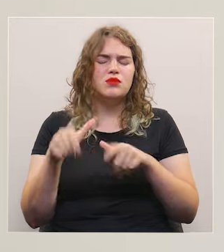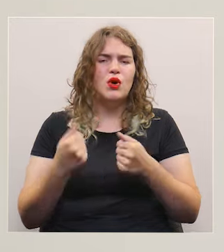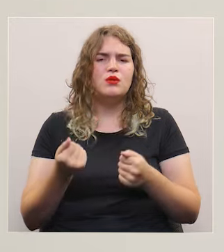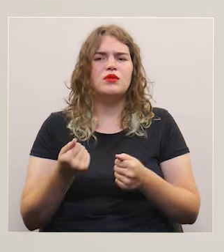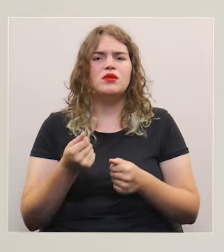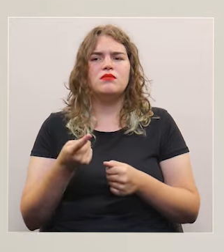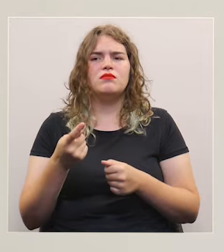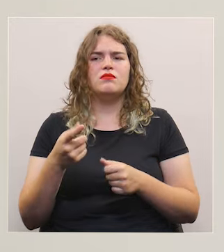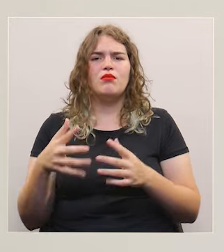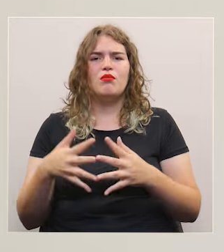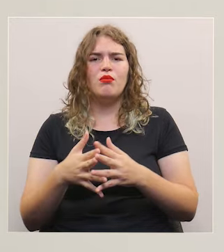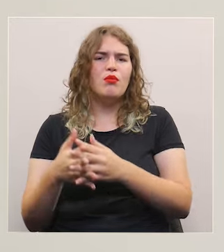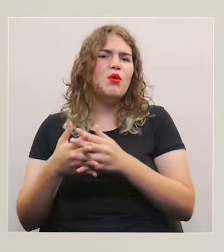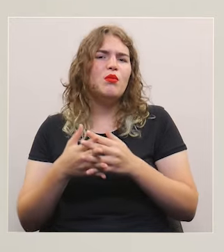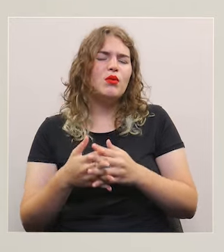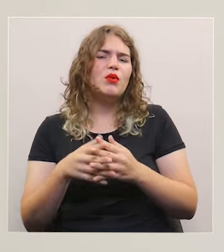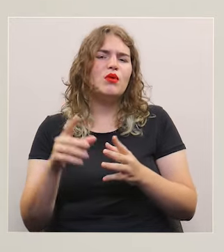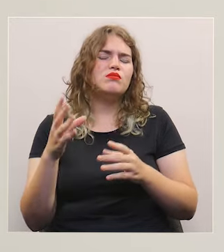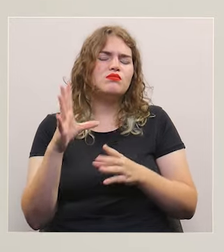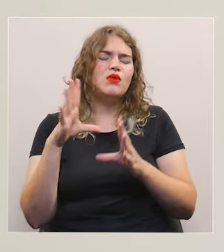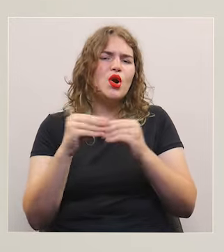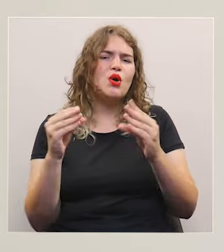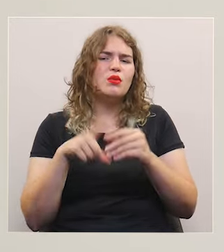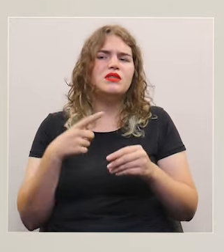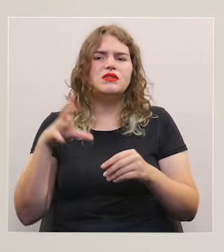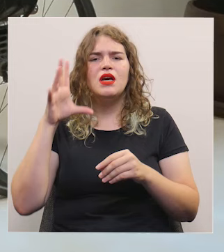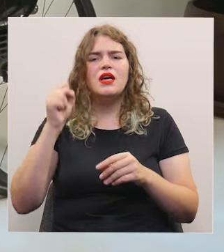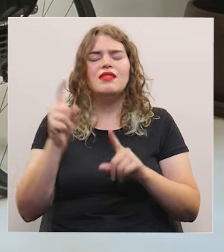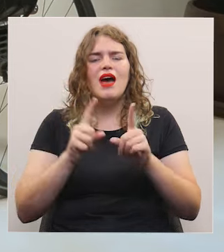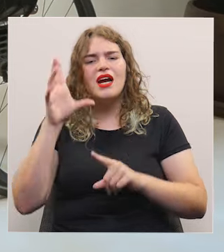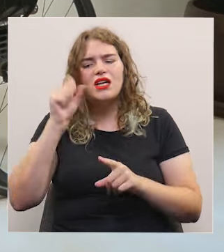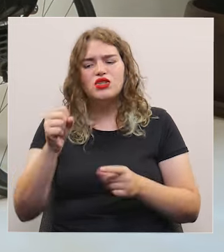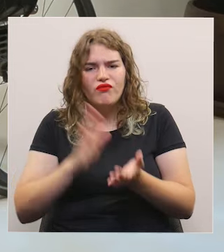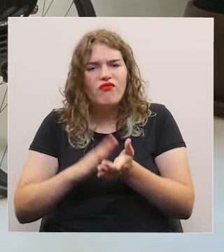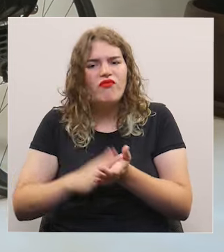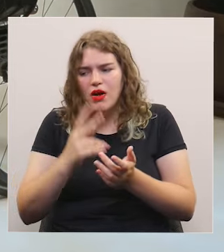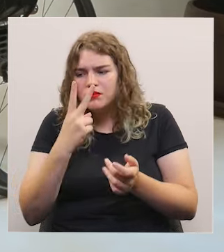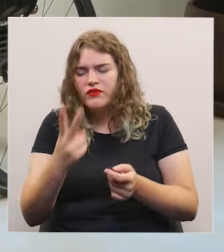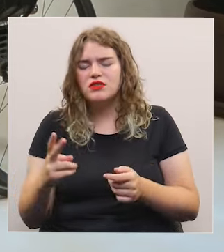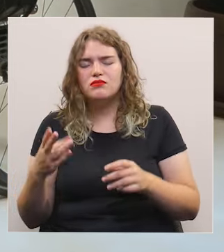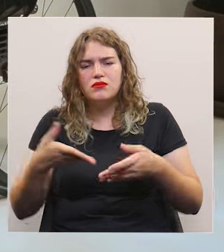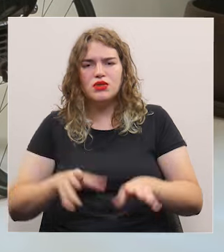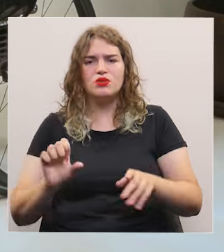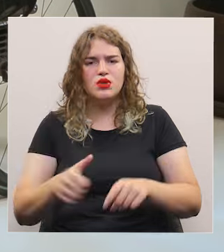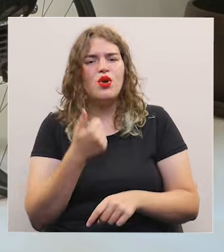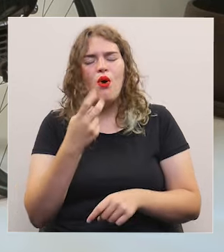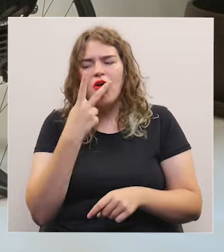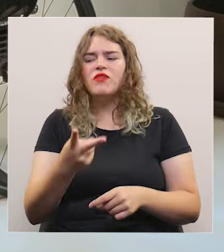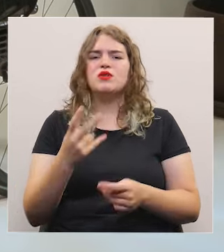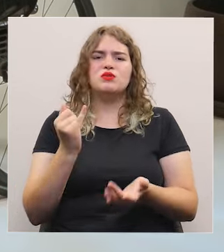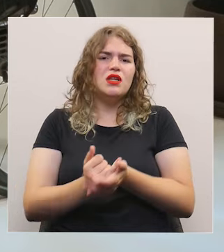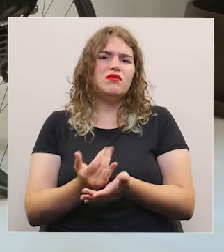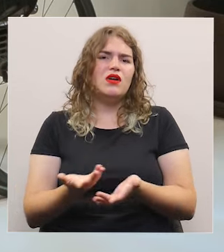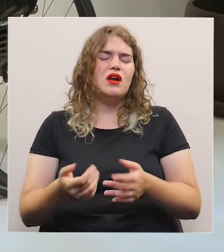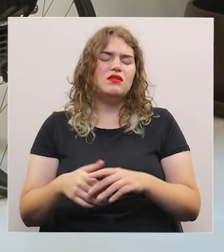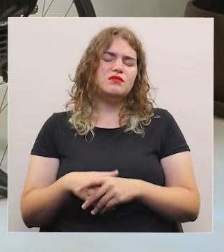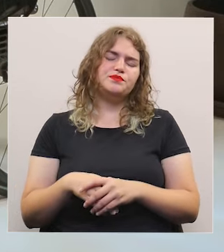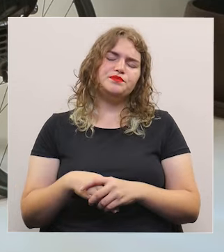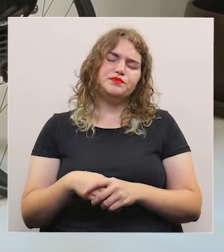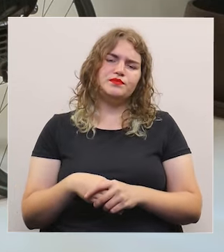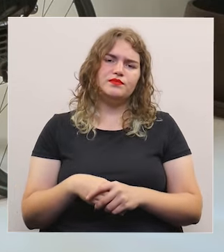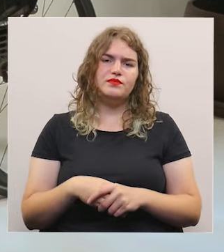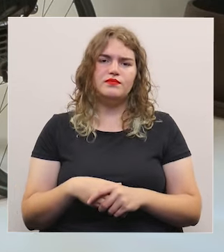Domnul. Popor românii, popor de creștini, dar te referi la creștini practicanți. Da. Născuți din nou. Exact, da. Exact, creștini